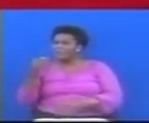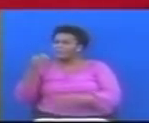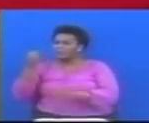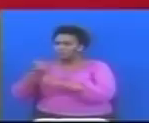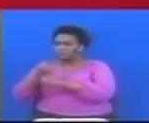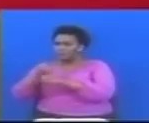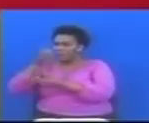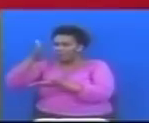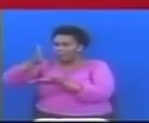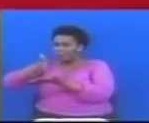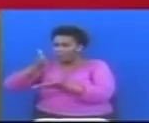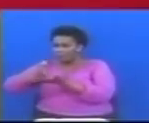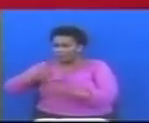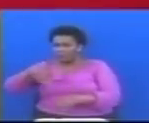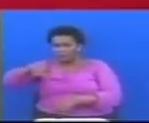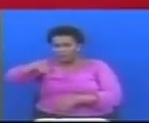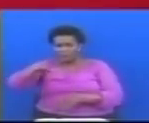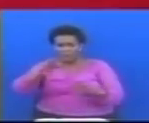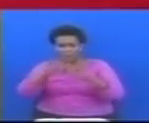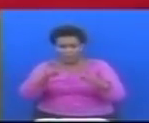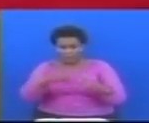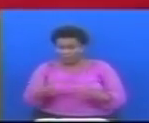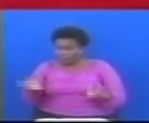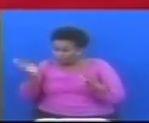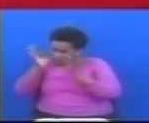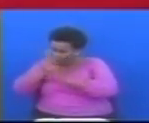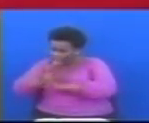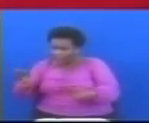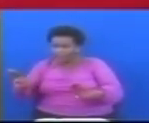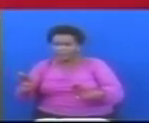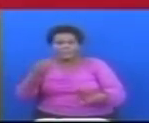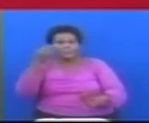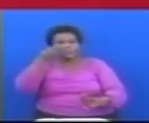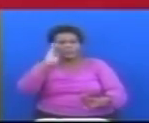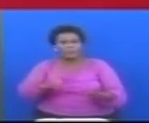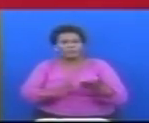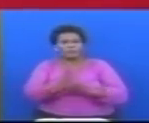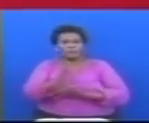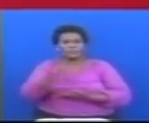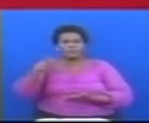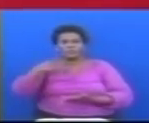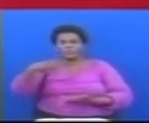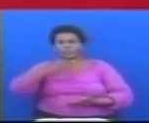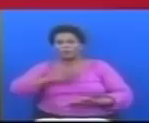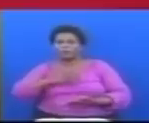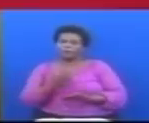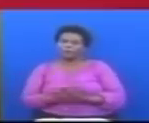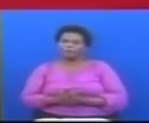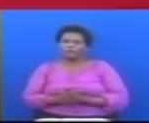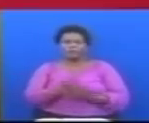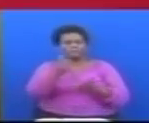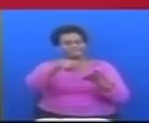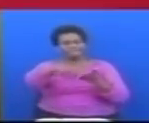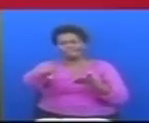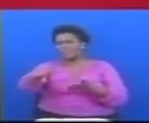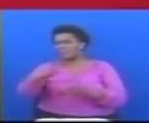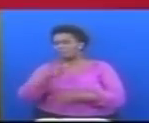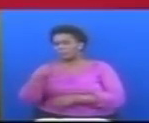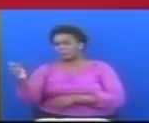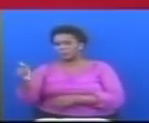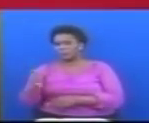maeneo mengine, na mara uhakiki utakapokamilika, serikali kupitia Wizara ya Ulinzi na Jeshi la Kujenga Taifa italipa fidia